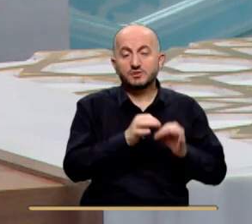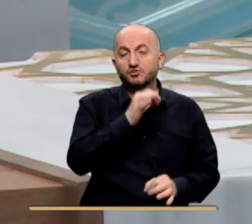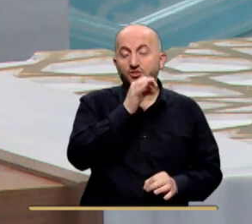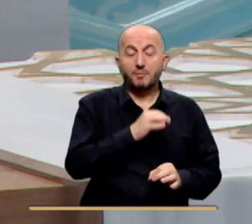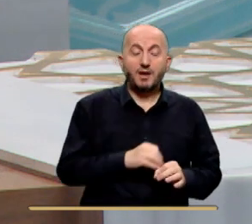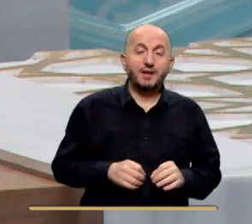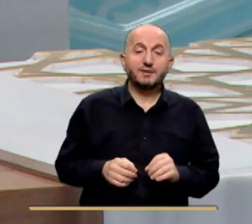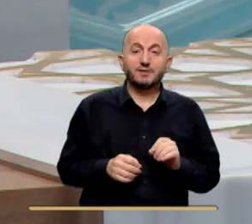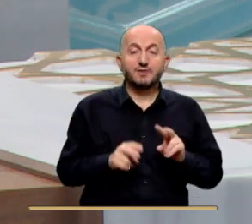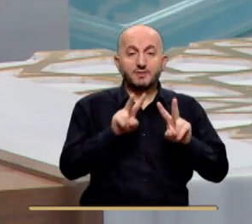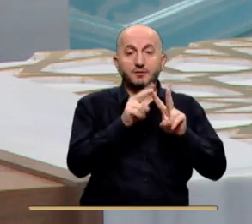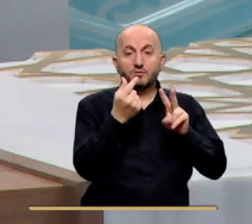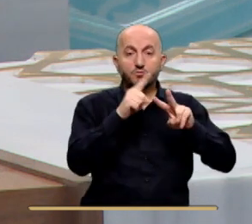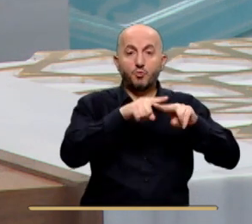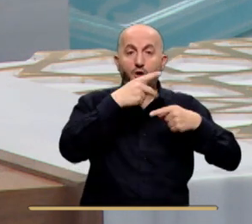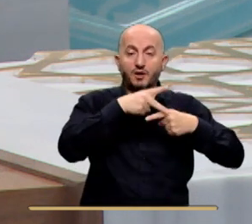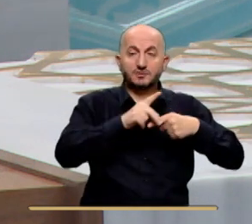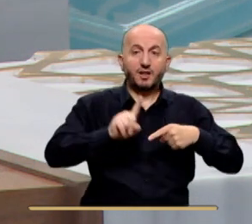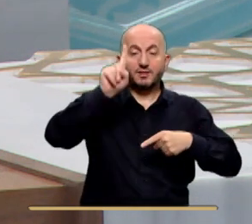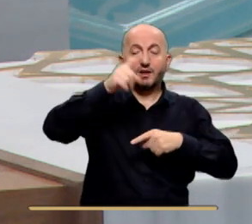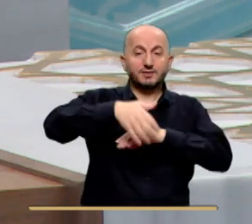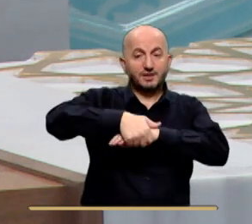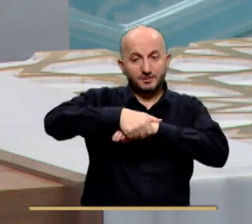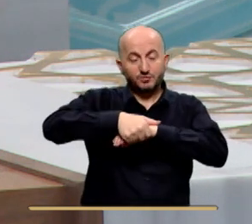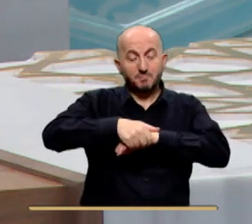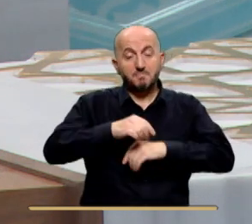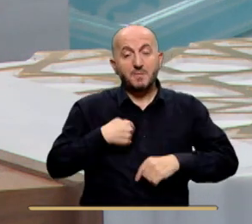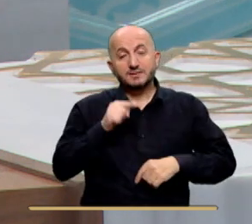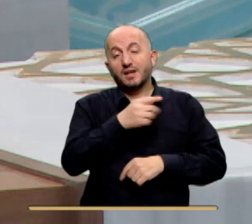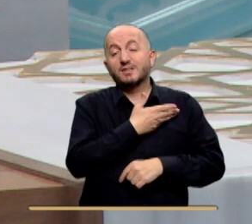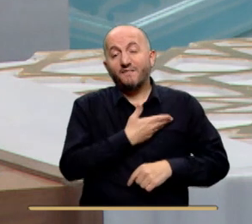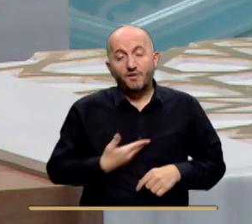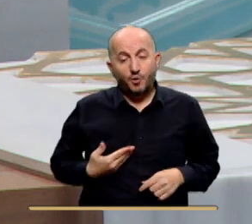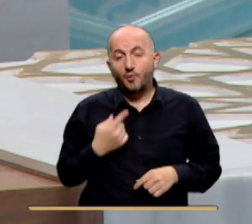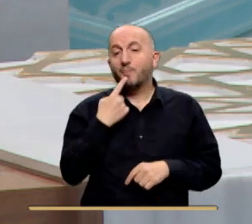Allah Resulü'nün elinden tutup ya Muaz ben seni seviyorum diye